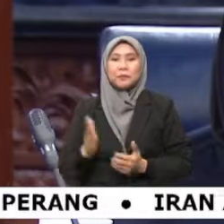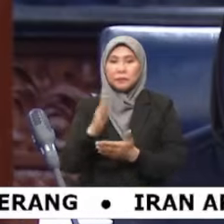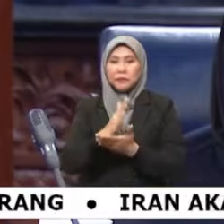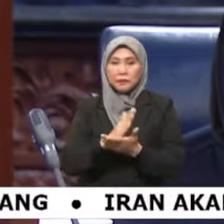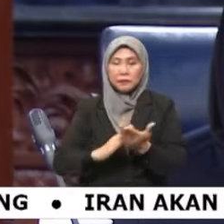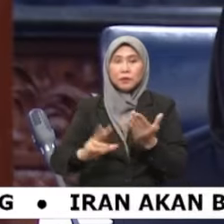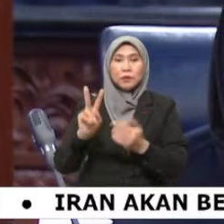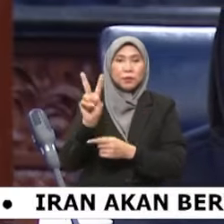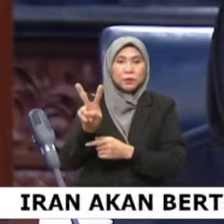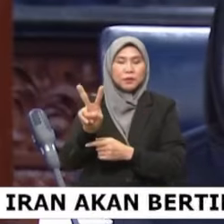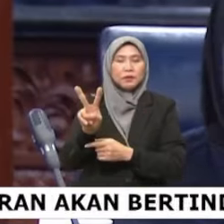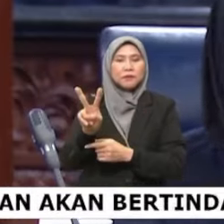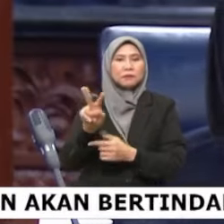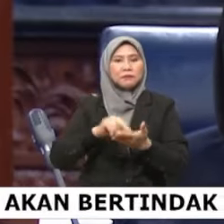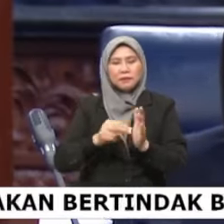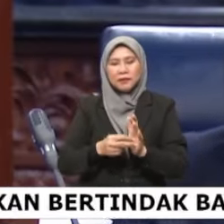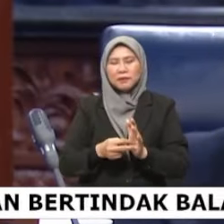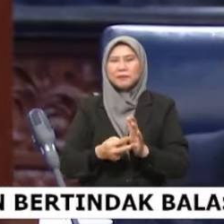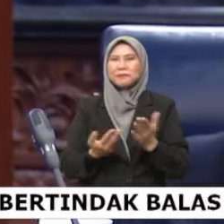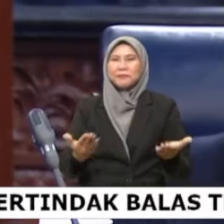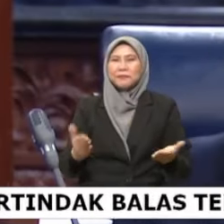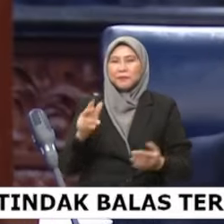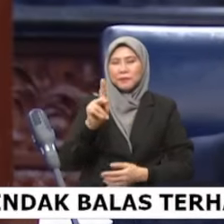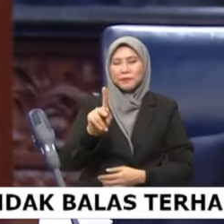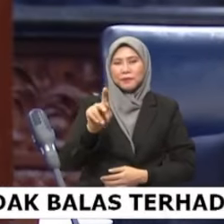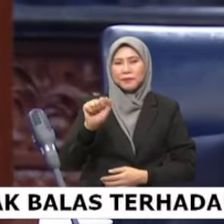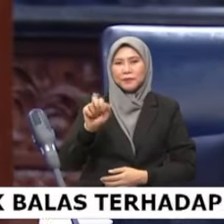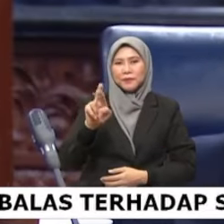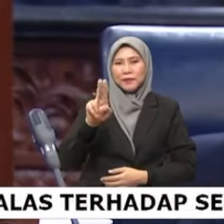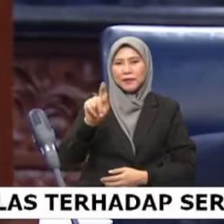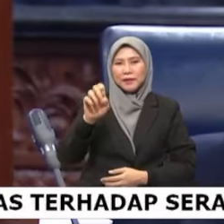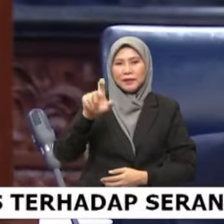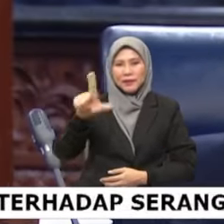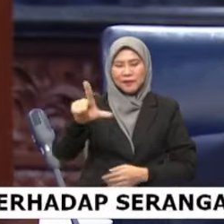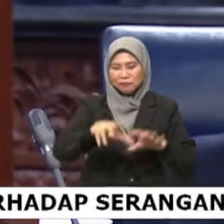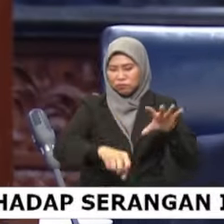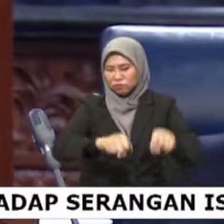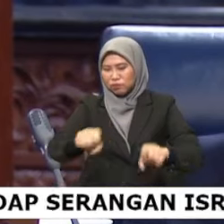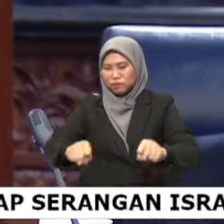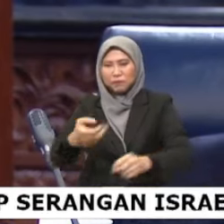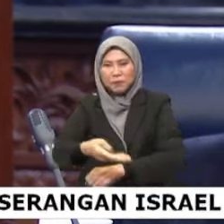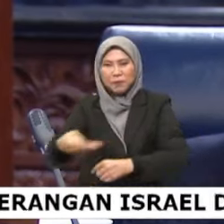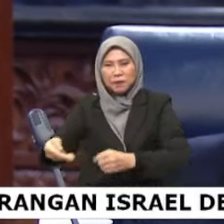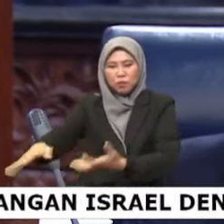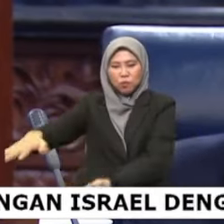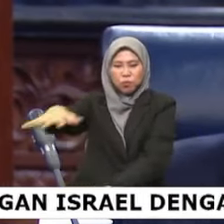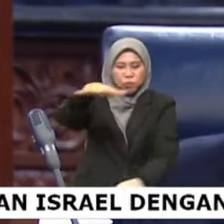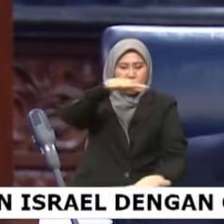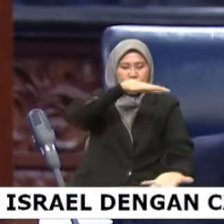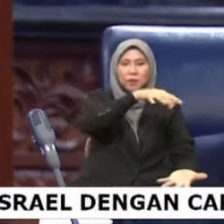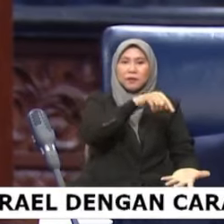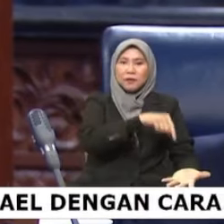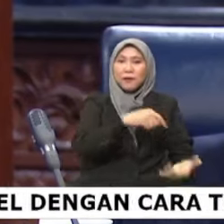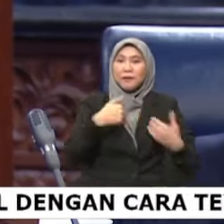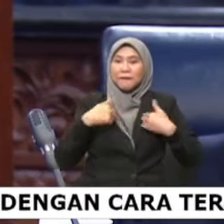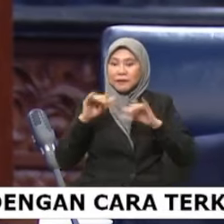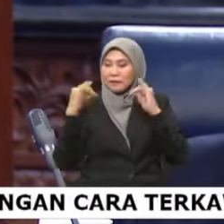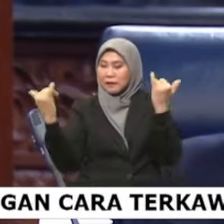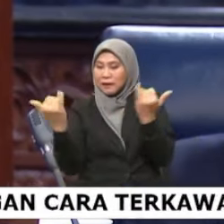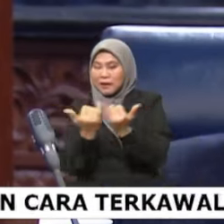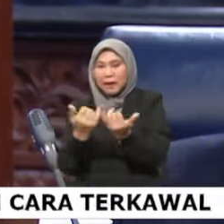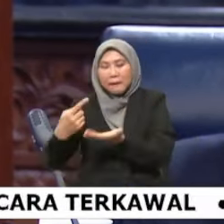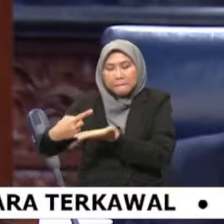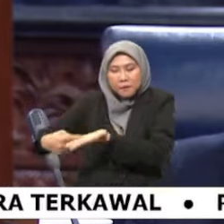dengan kartel dan monopoli. Kartel ini ialah by definisinya apabila ada beberapa syarikat